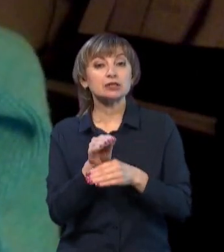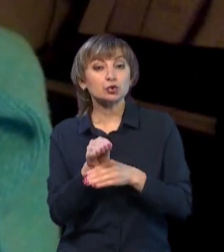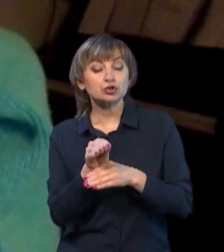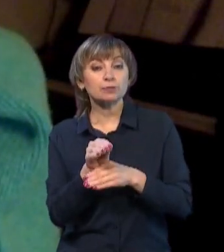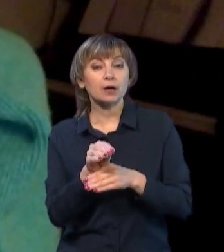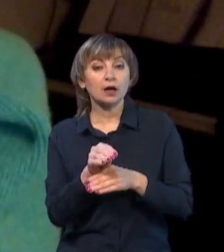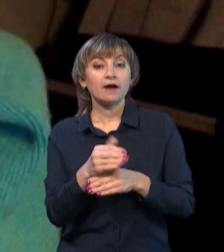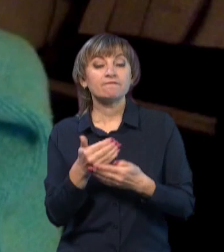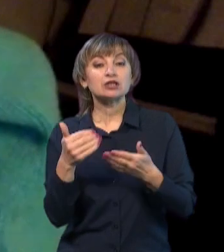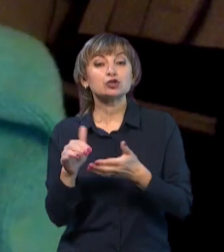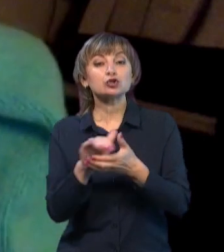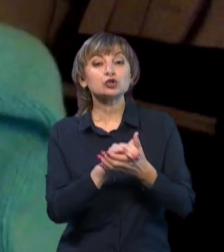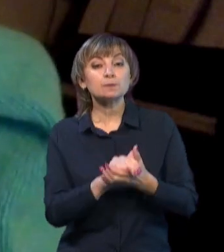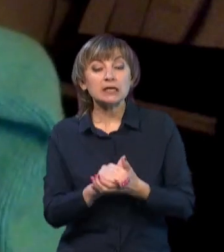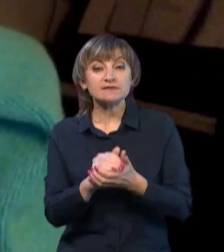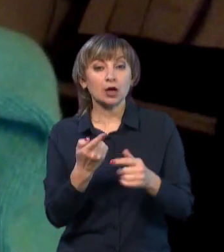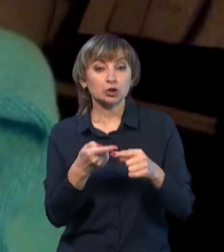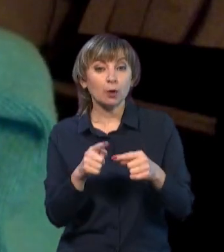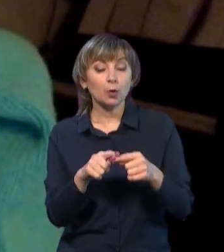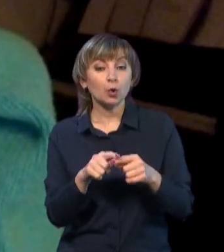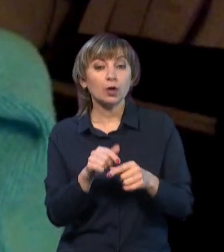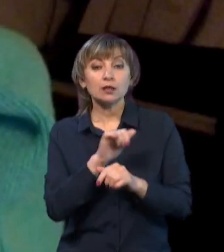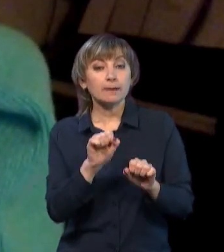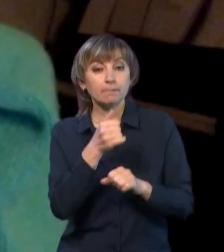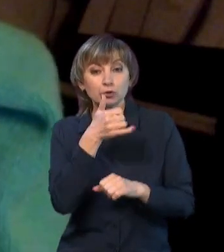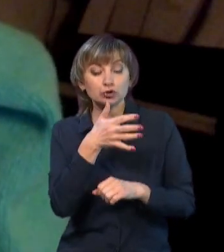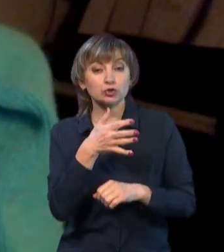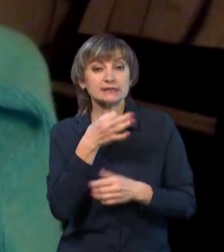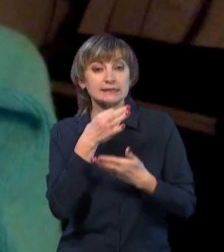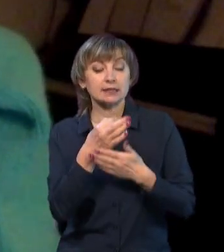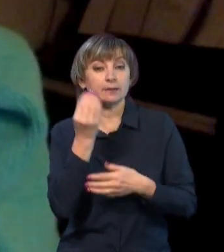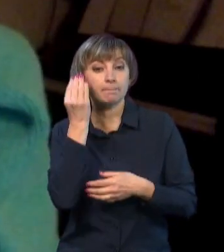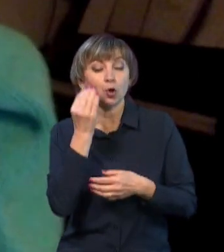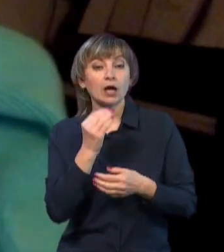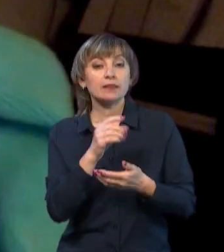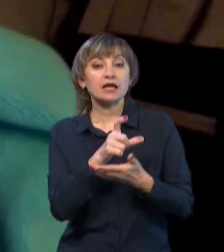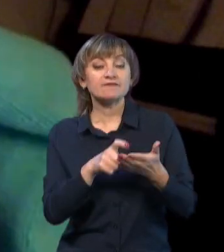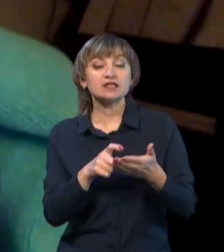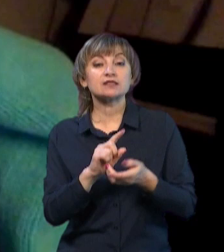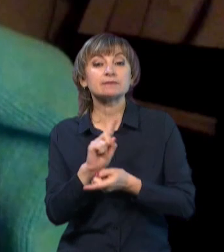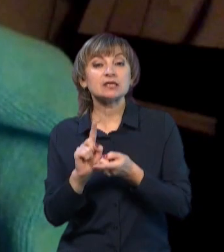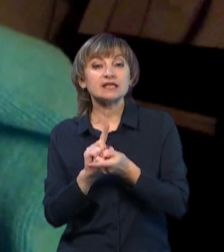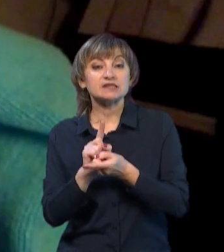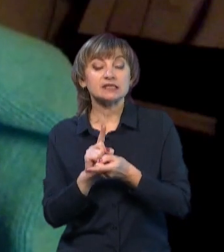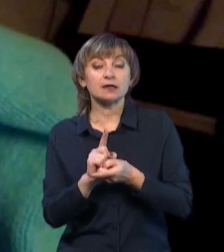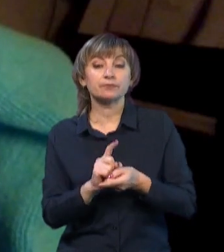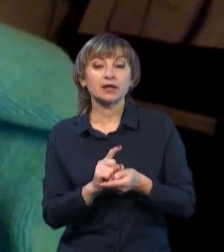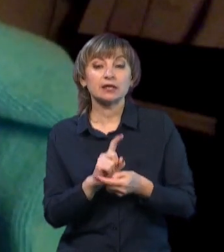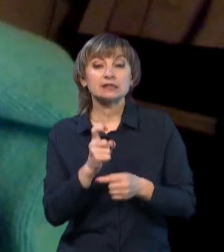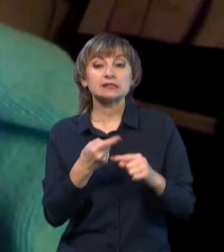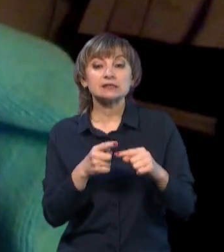від суспільства. Так? Тому не можу сказати, що мій погляд на твір змінився якось із тим,